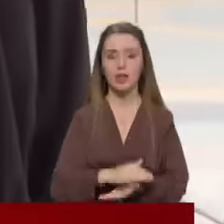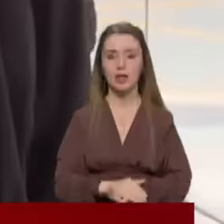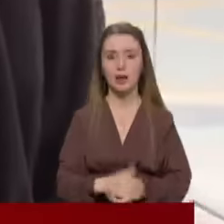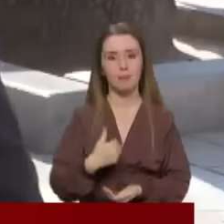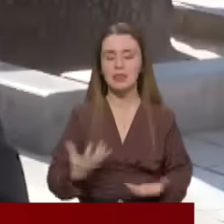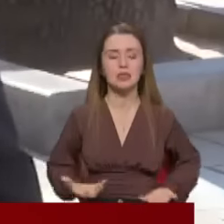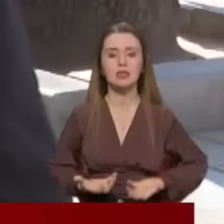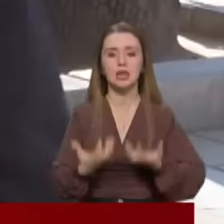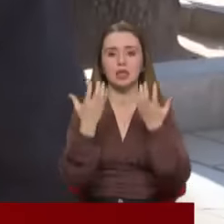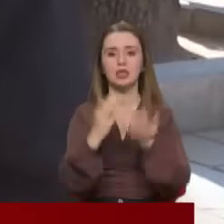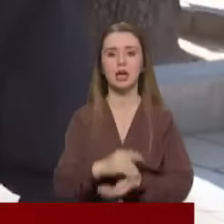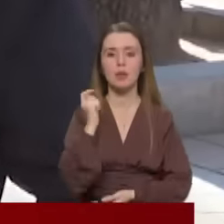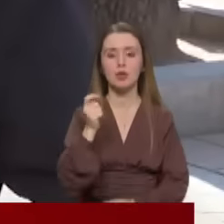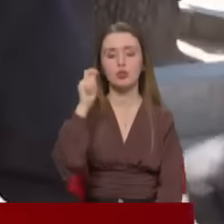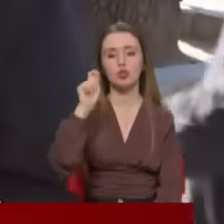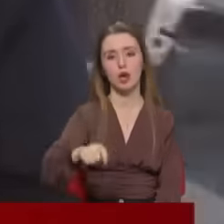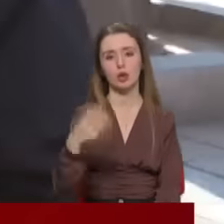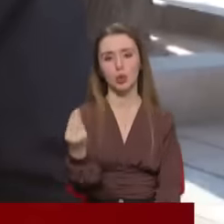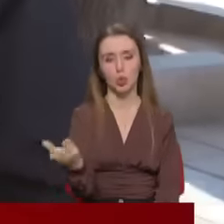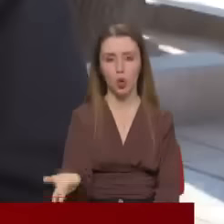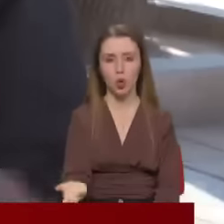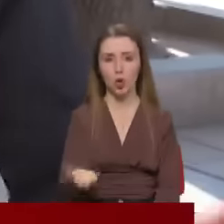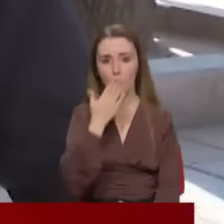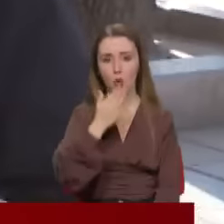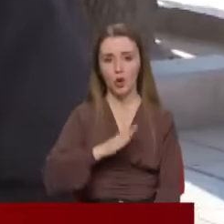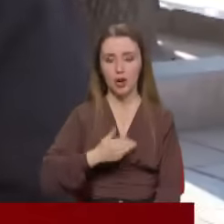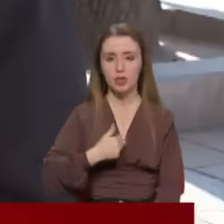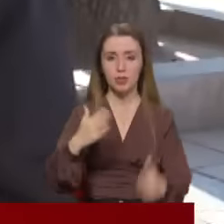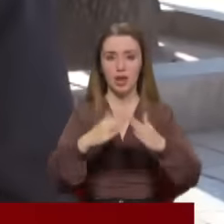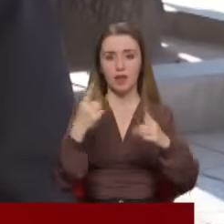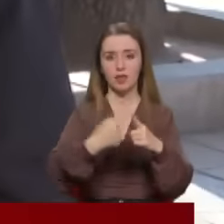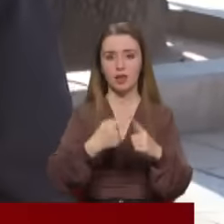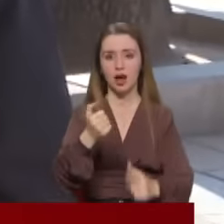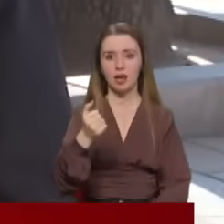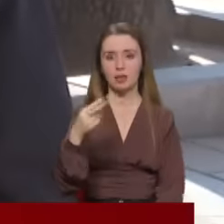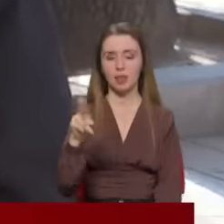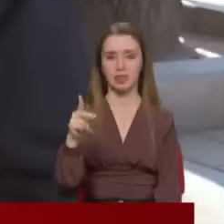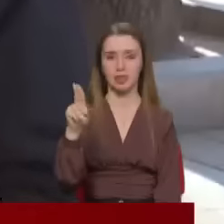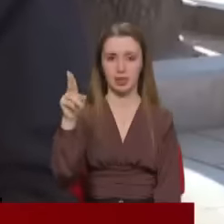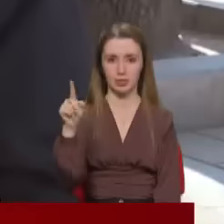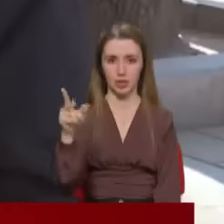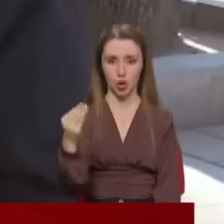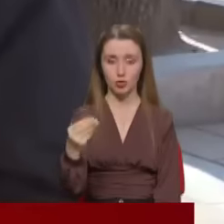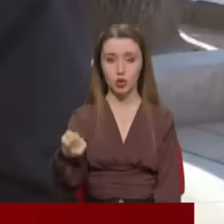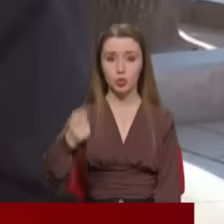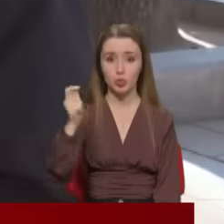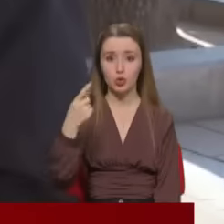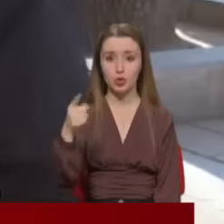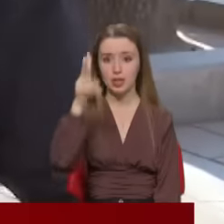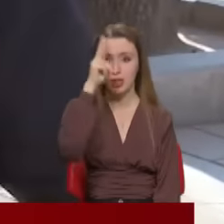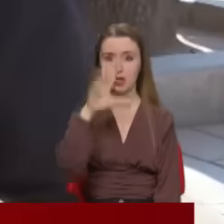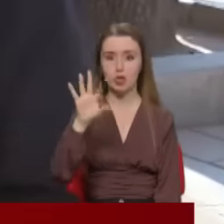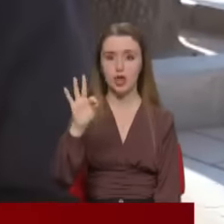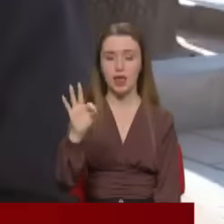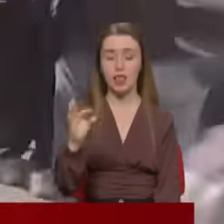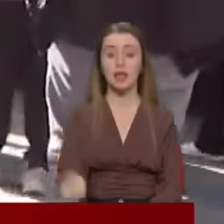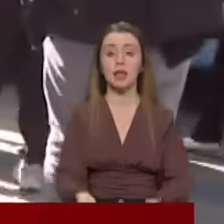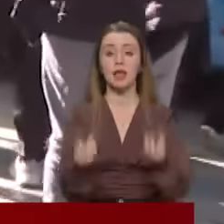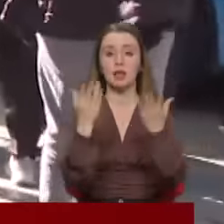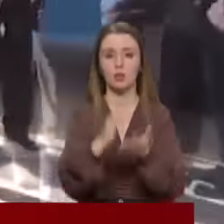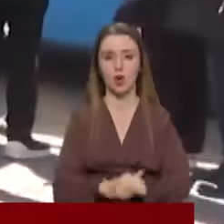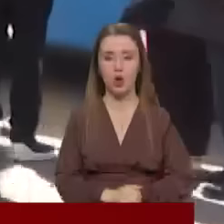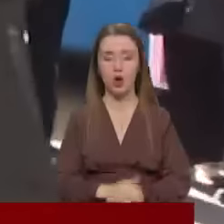gülüm ketenelim. Mecbur kredi kartına dayanıyoruz. Öğrenciyiz. Bir ev kirası 6.000-7.000 lira olmuş. Burs 1250 TL. Hangi birine etsin?